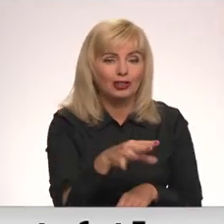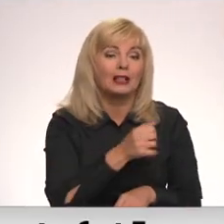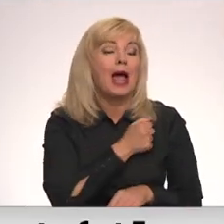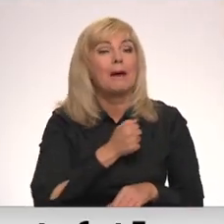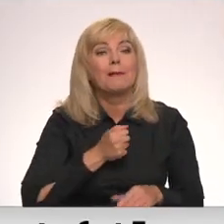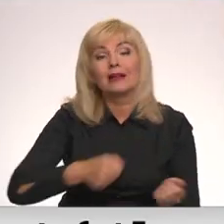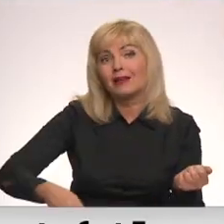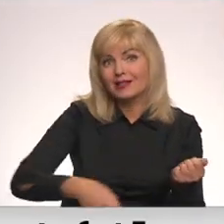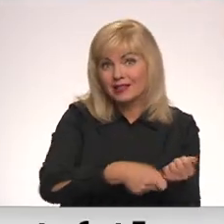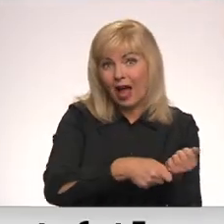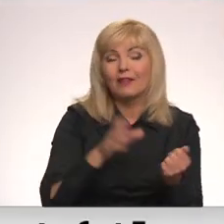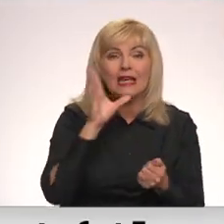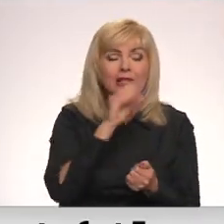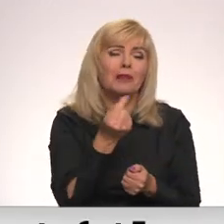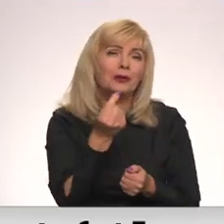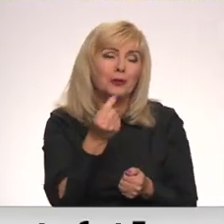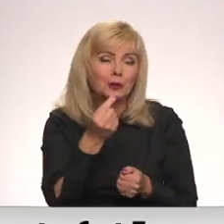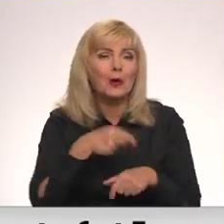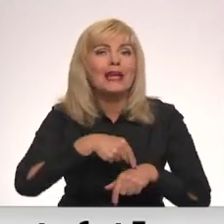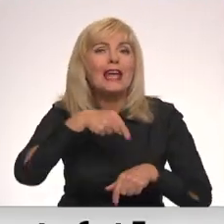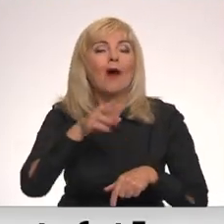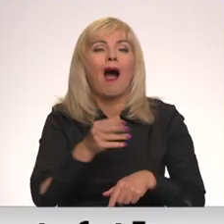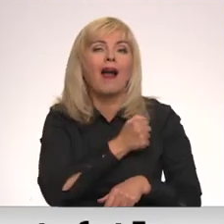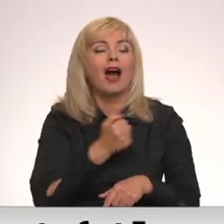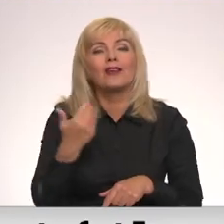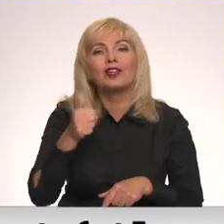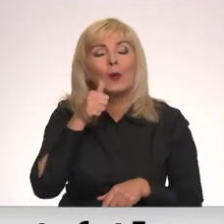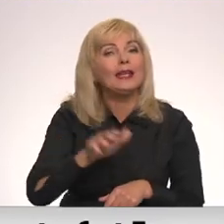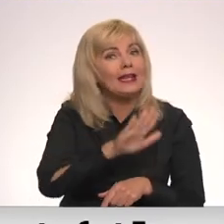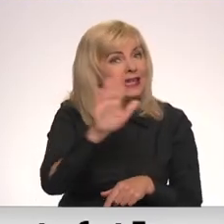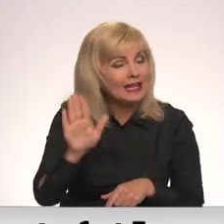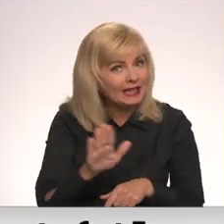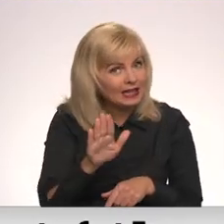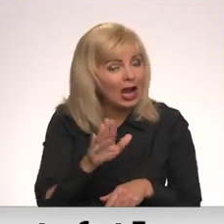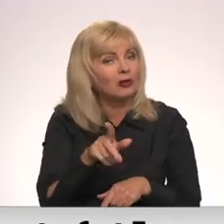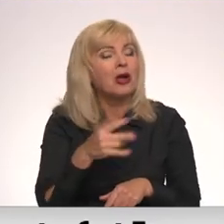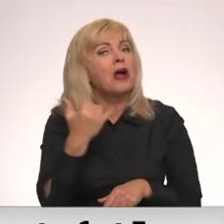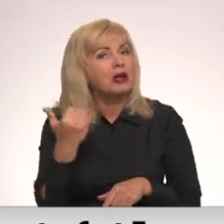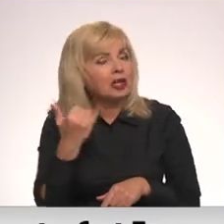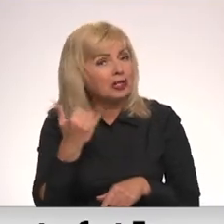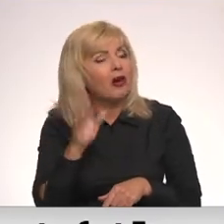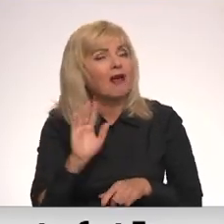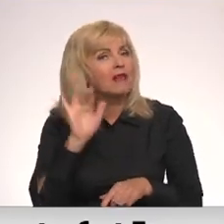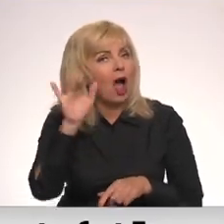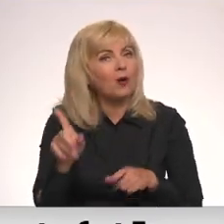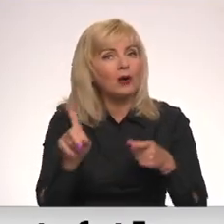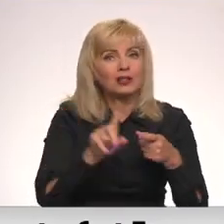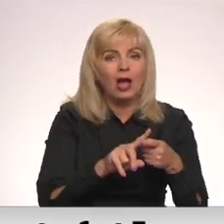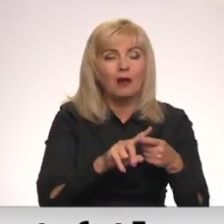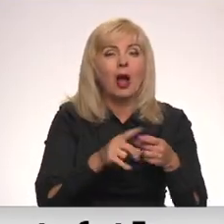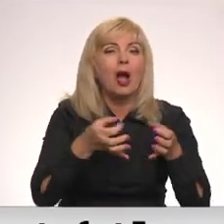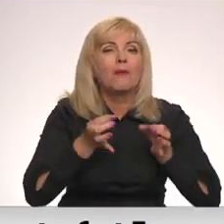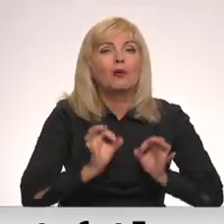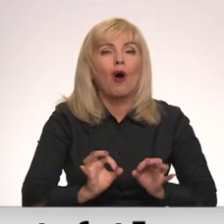Militārās stafetes ir iespēja kaut nedaudz iejusties karavīru ikdienā, kas nereti vainagojas ar interesi nākotni saistīt ar profesionālo